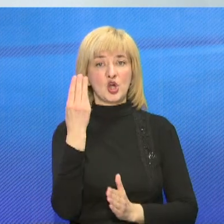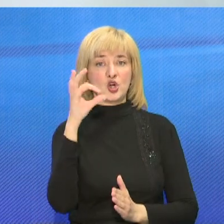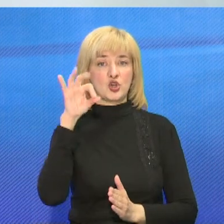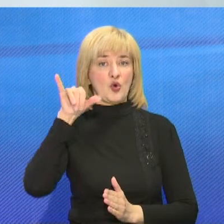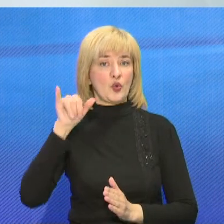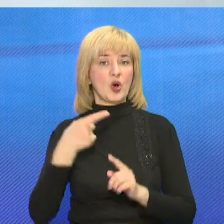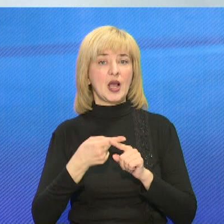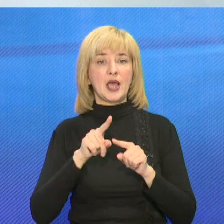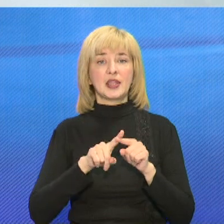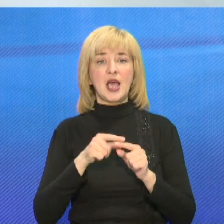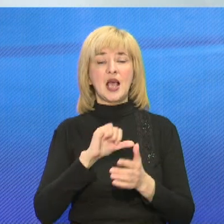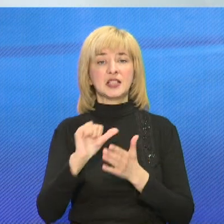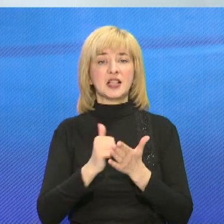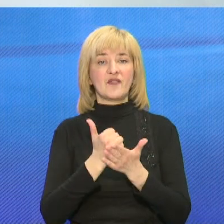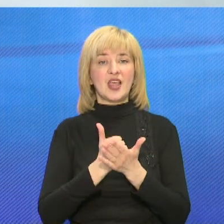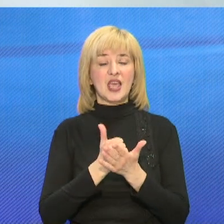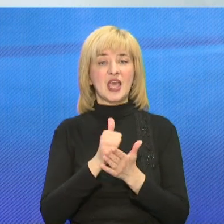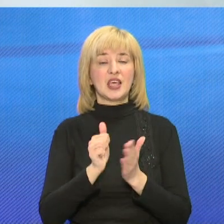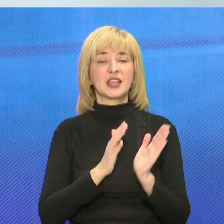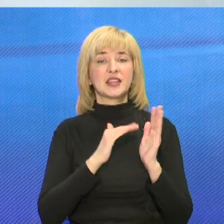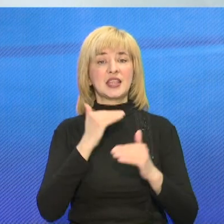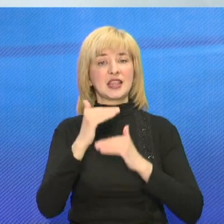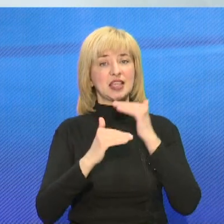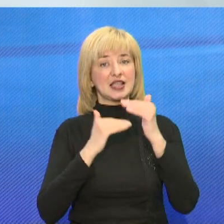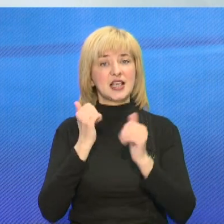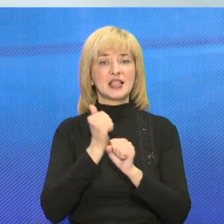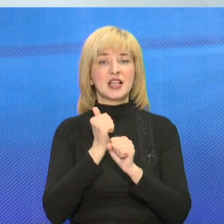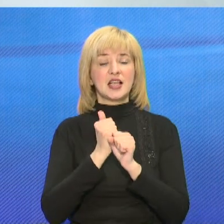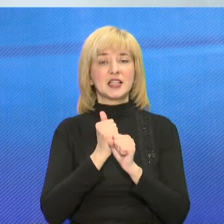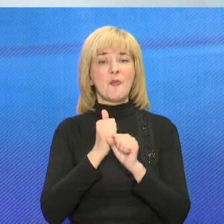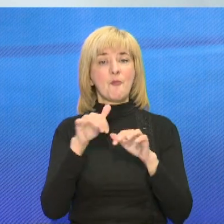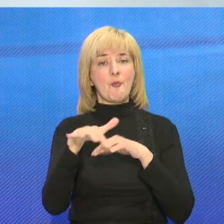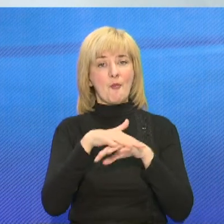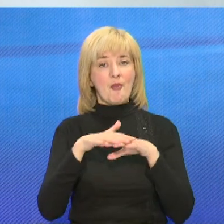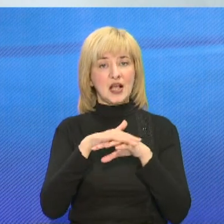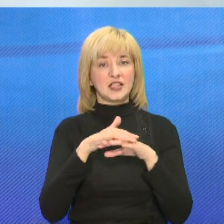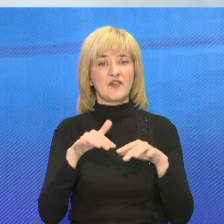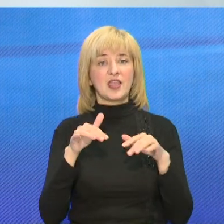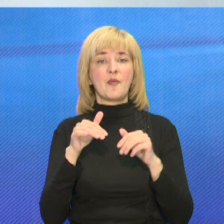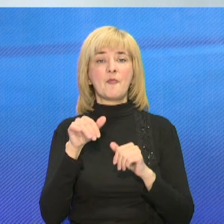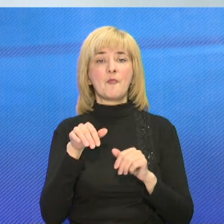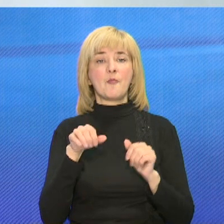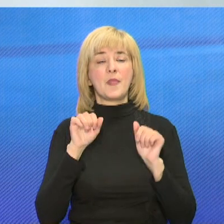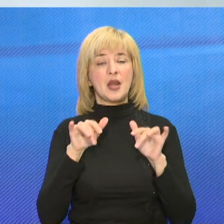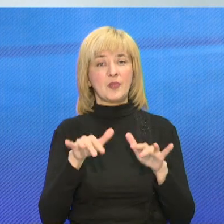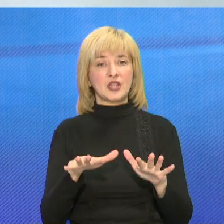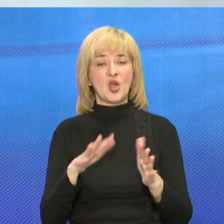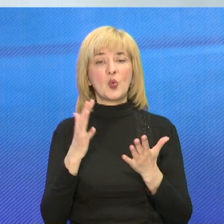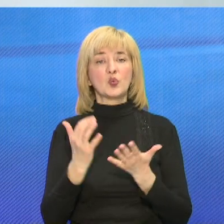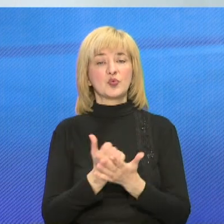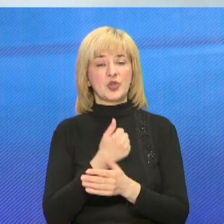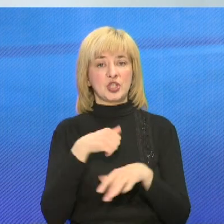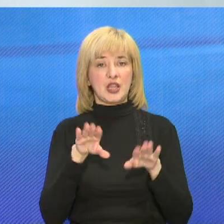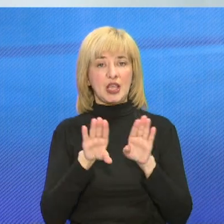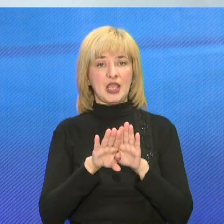основная тенденция в настоящее время делать зрелищное массовое мероприятие. Успешно проходят такие мероприятия,